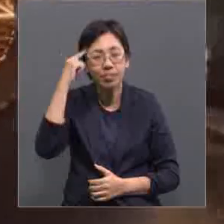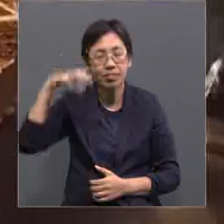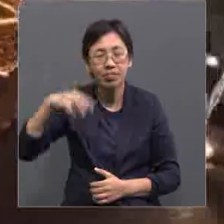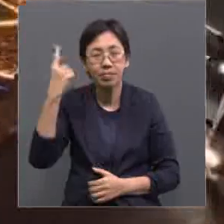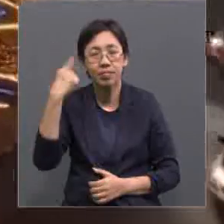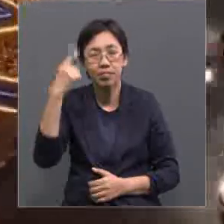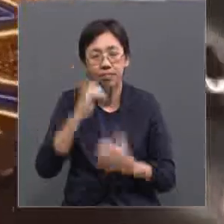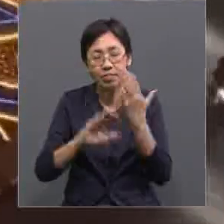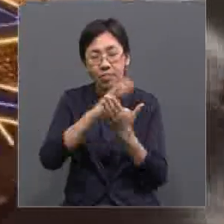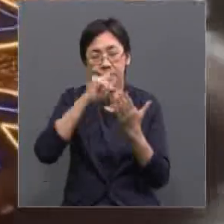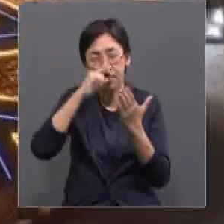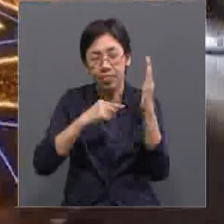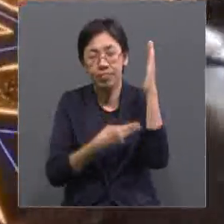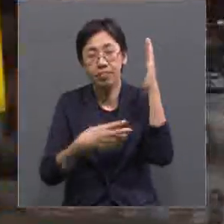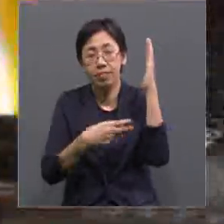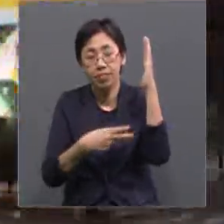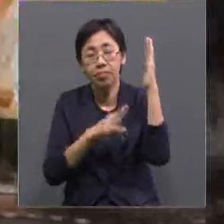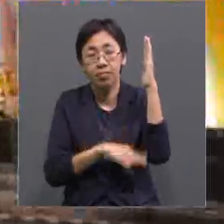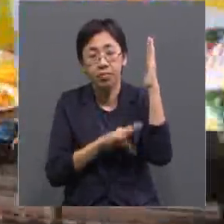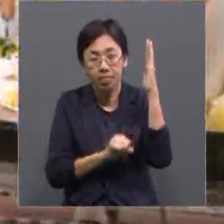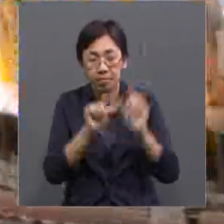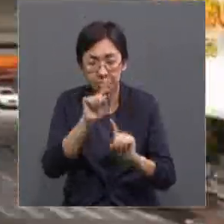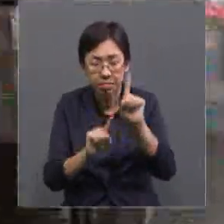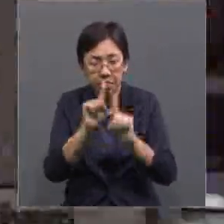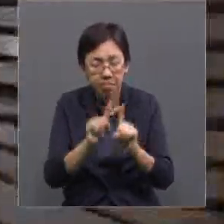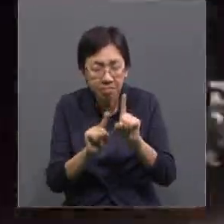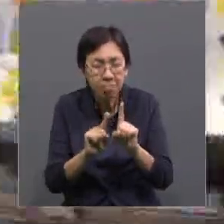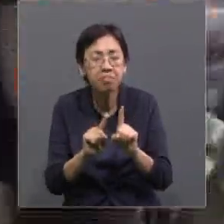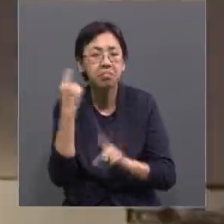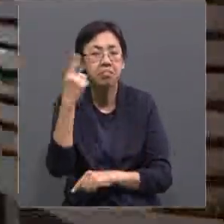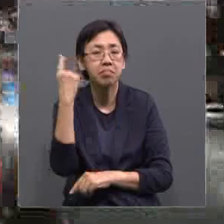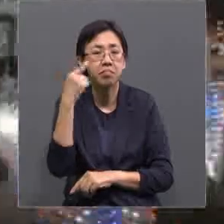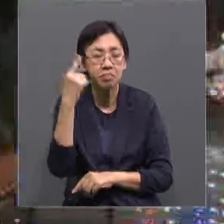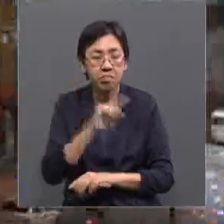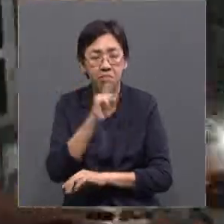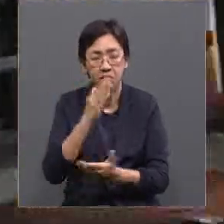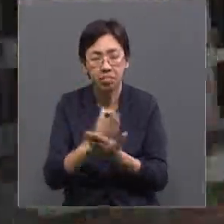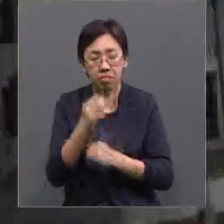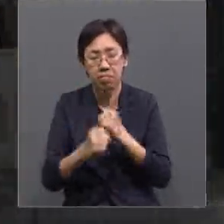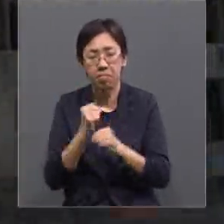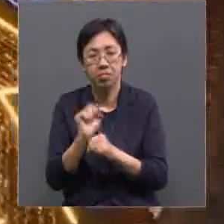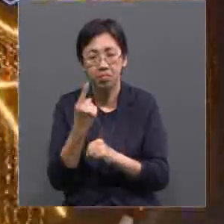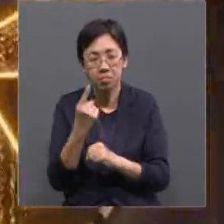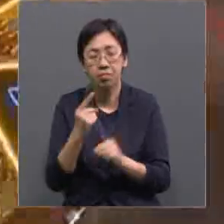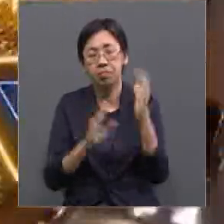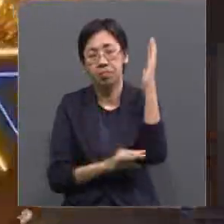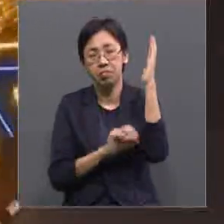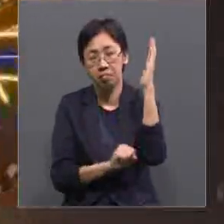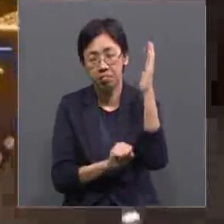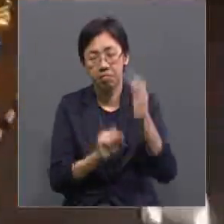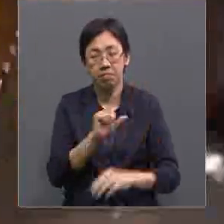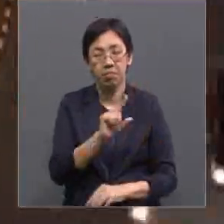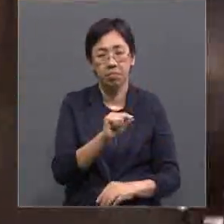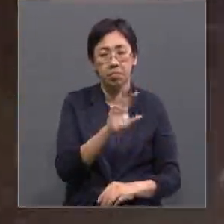เที่ยวแห่งประเทศไทยสำนักงานหาดใหญ่ค่ะก็ได้มีการคาดการณ์สถานการณ์การท่องเที่ยวช่วงวันหยุดปีใหม่ในพื้นที่จังหวัดสงขลาตั้งแต่วัน